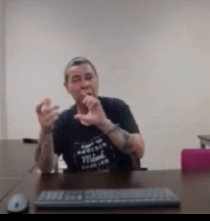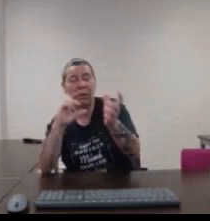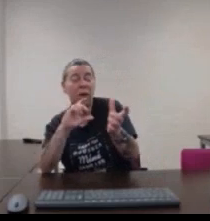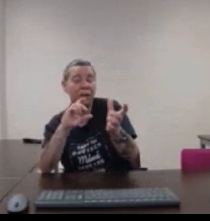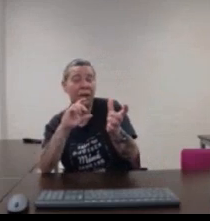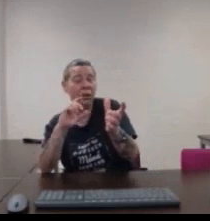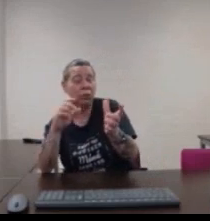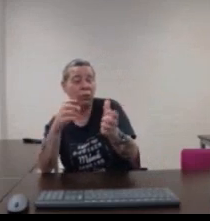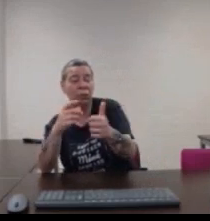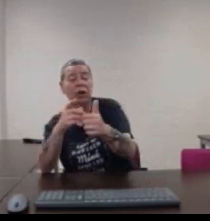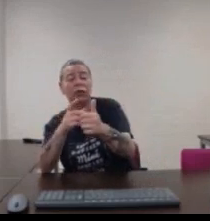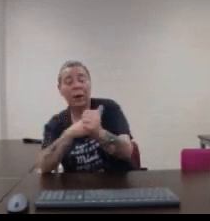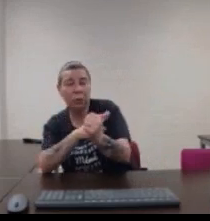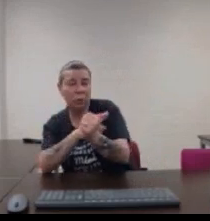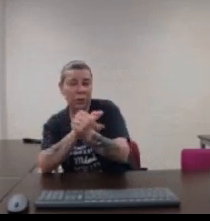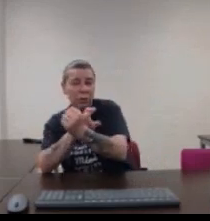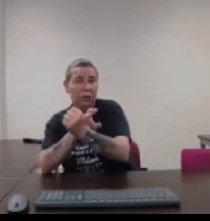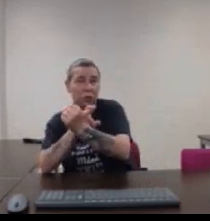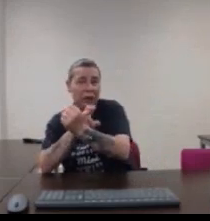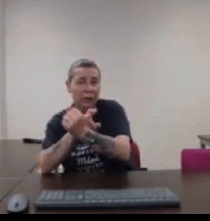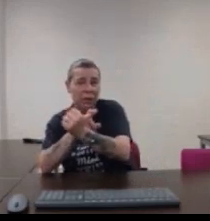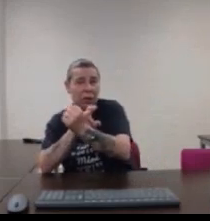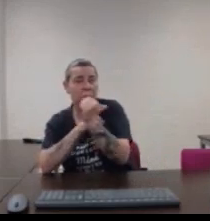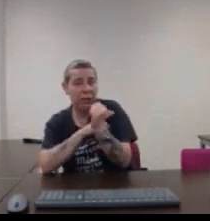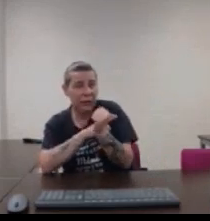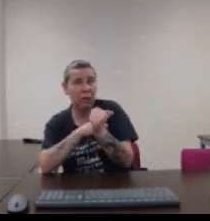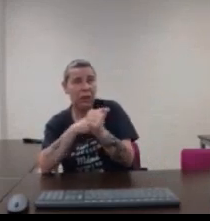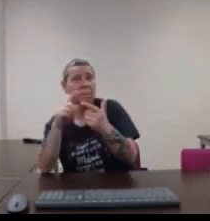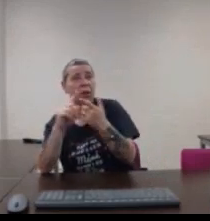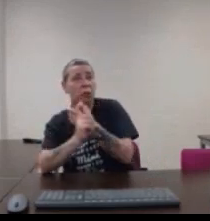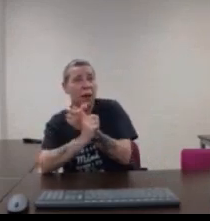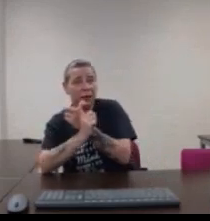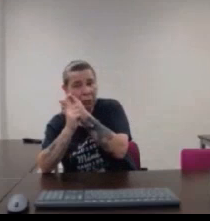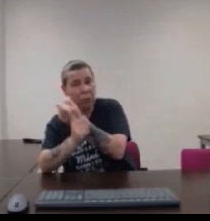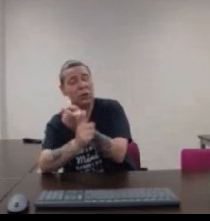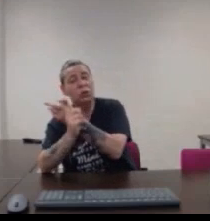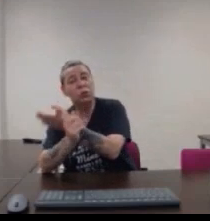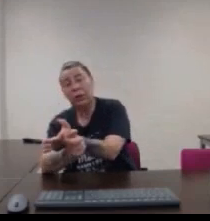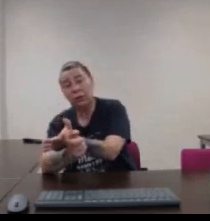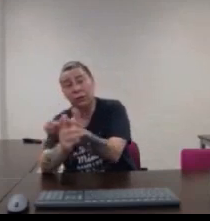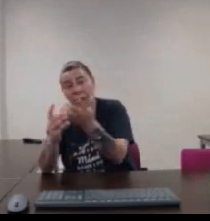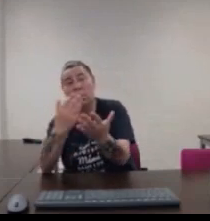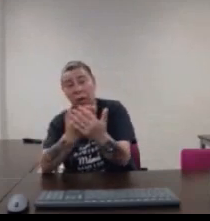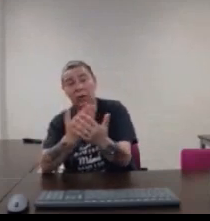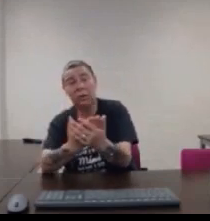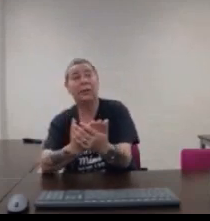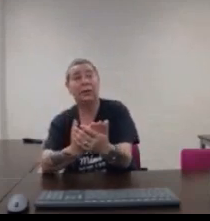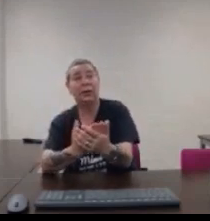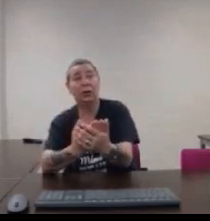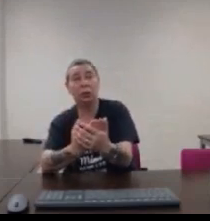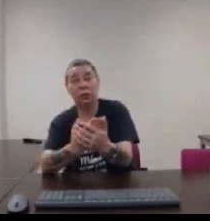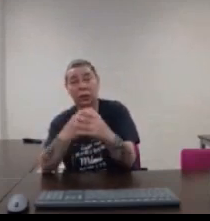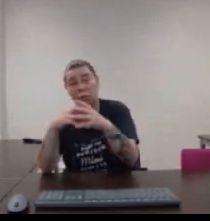qui peut avoir un intérêt dans les deux sens, soit pour que les gens qui sont au téléphone puissent s'isoler, soit à l'inverse, pour les gens qui ont besoin de faire un job